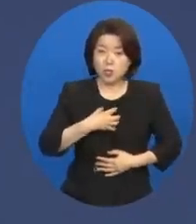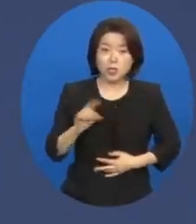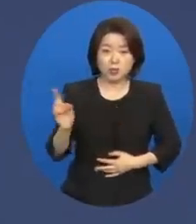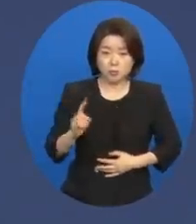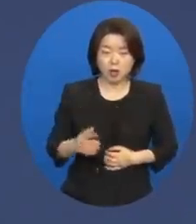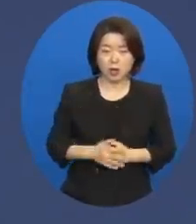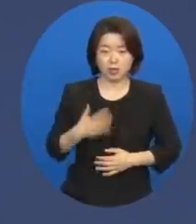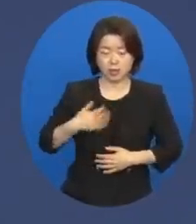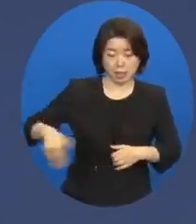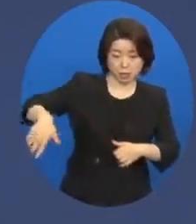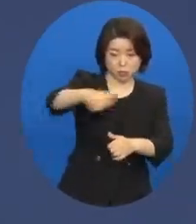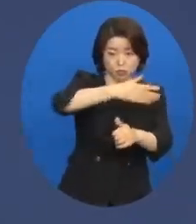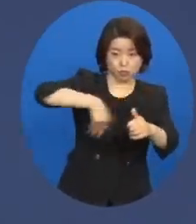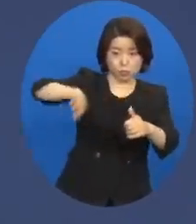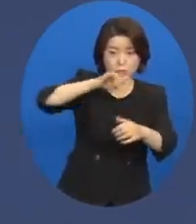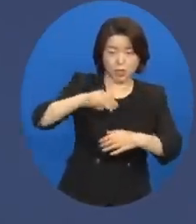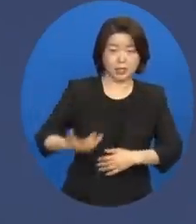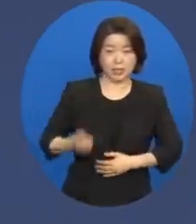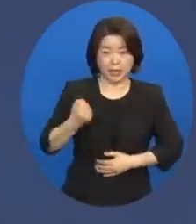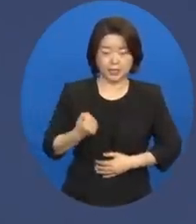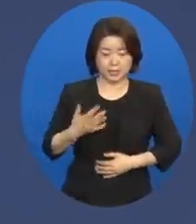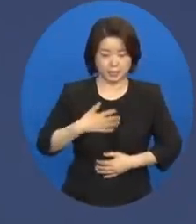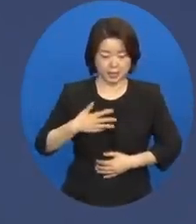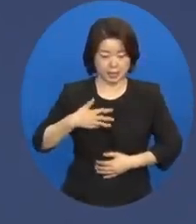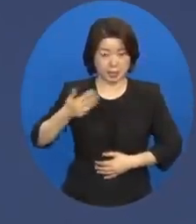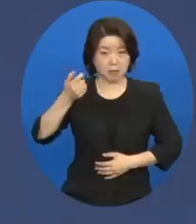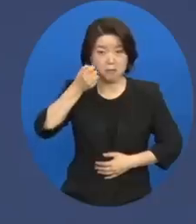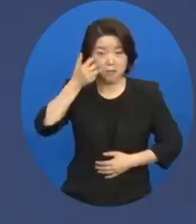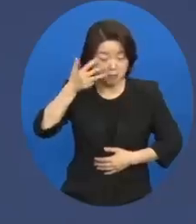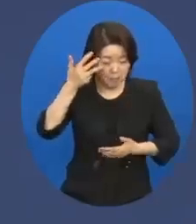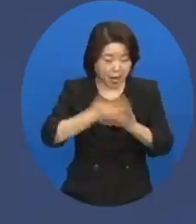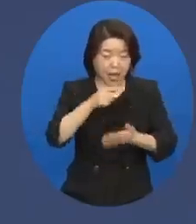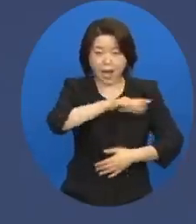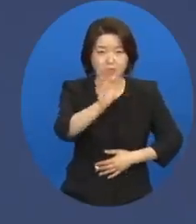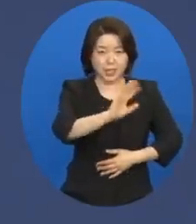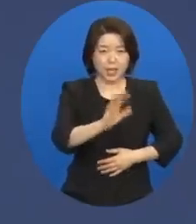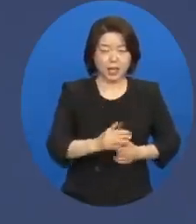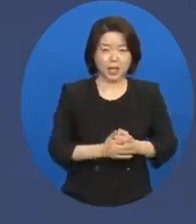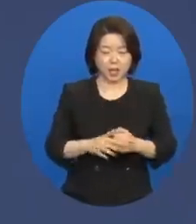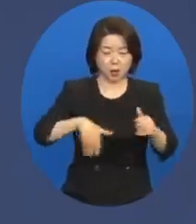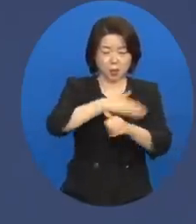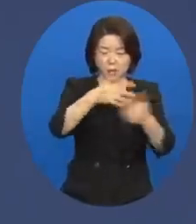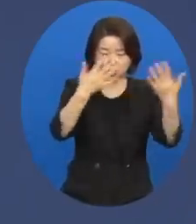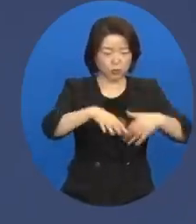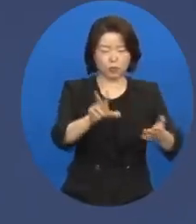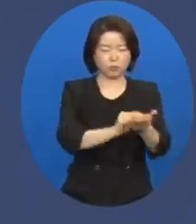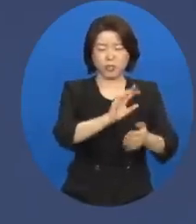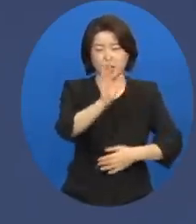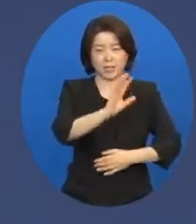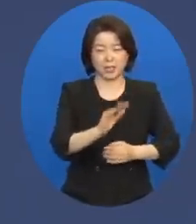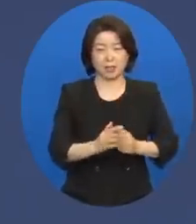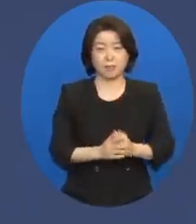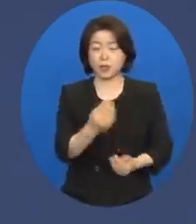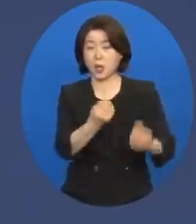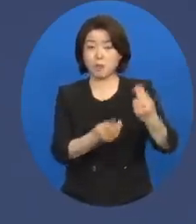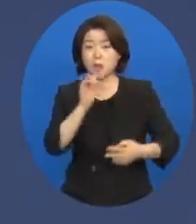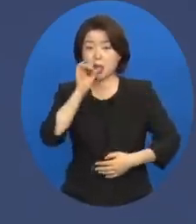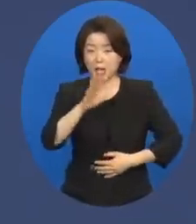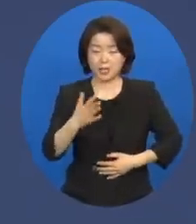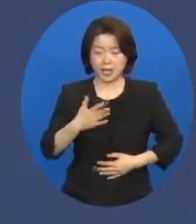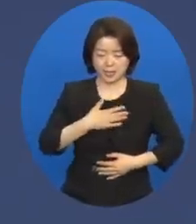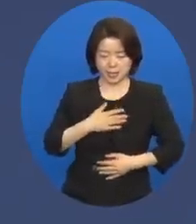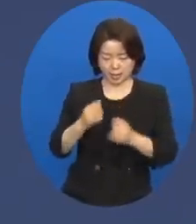나를 둘러싸고 있는 내가 가지고 태어난 팔자 소관도 아니고요. 환경 조건이 문제가 아니라 그것과 비교할 수 없는